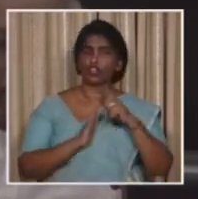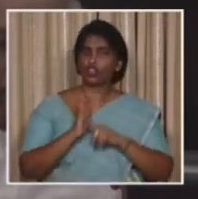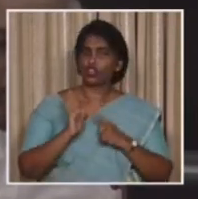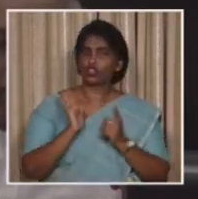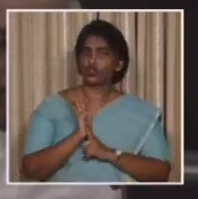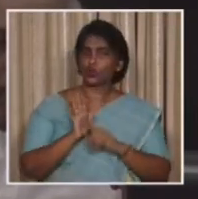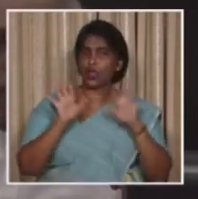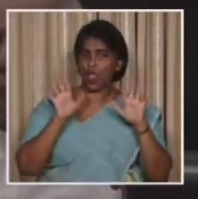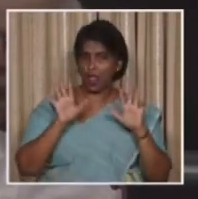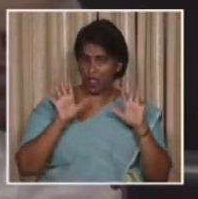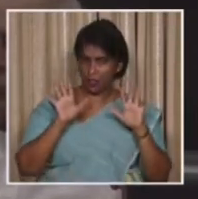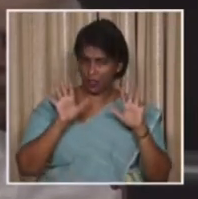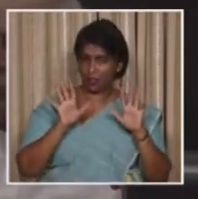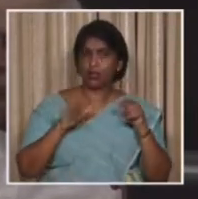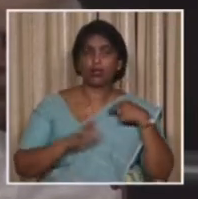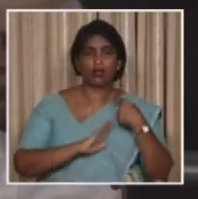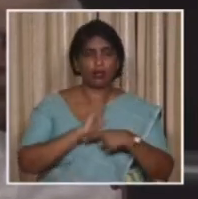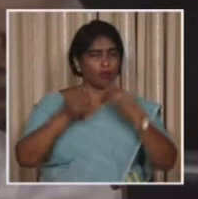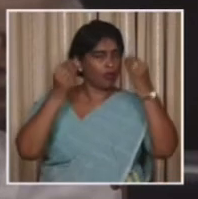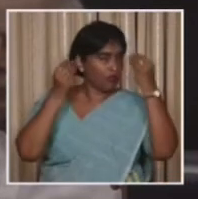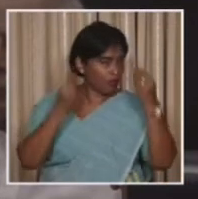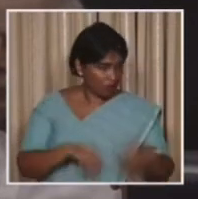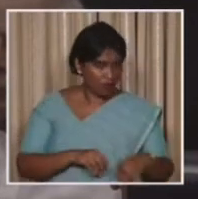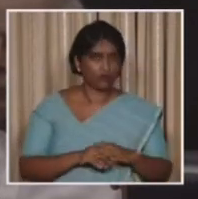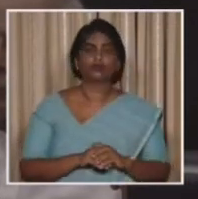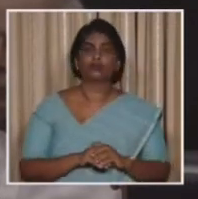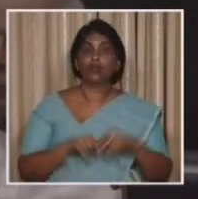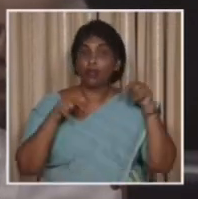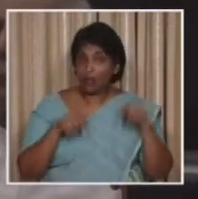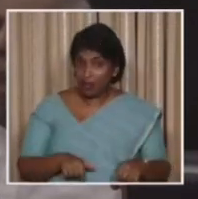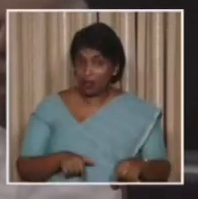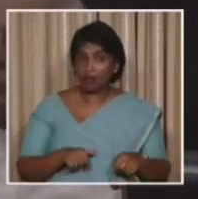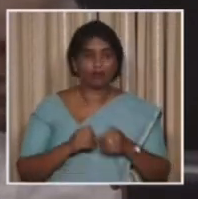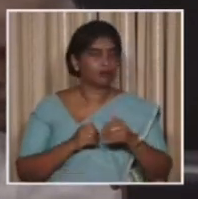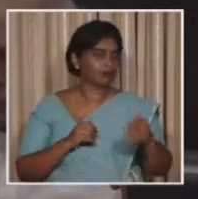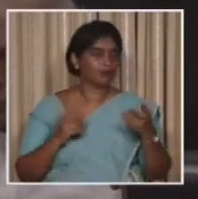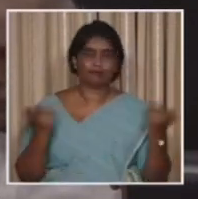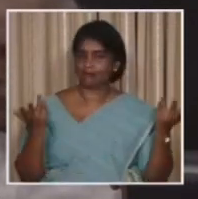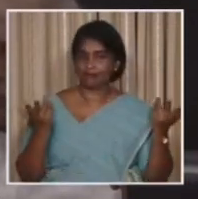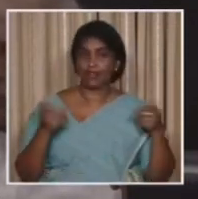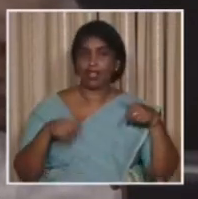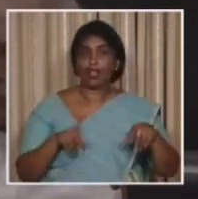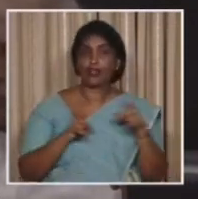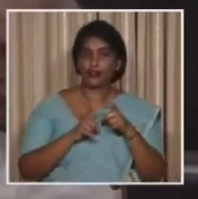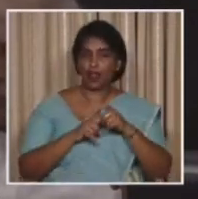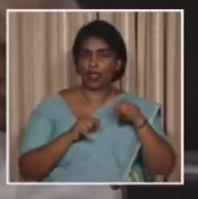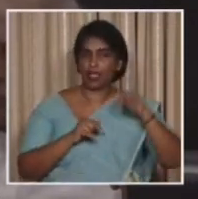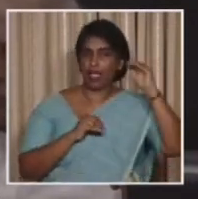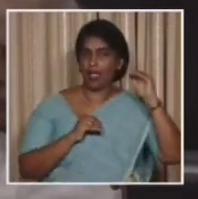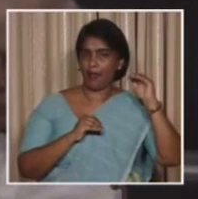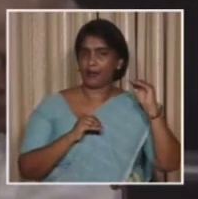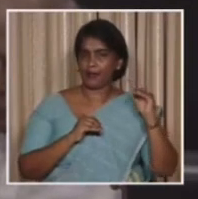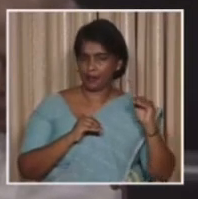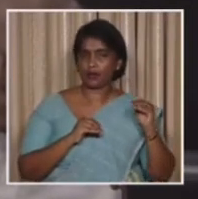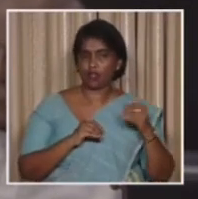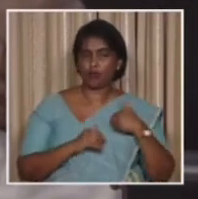ජූලි 9 වෙනිදා මේ රට කඩා වැටුණා නම් අද මේ තත්ත්වේ තියෙන්නේ නැහැ. දැන් ඩොලර් බිලත් බහිනවා.